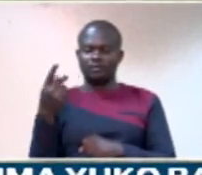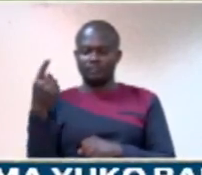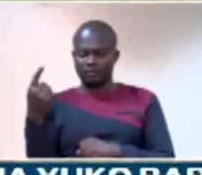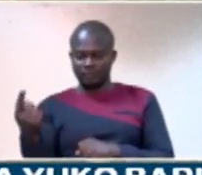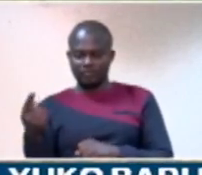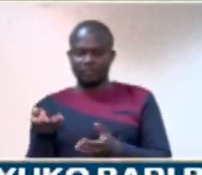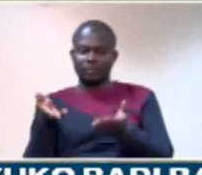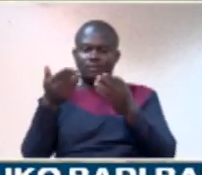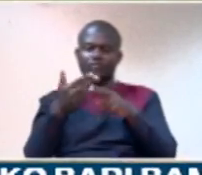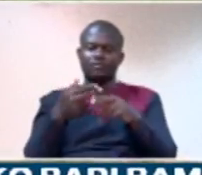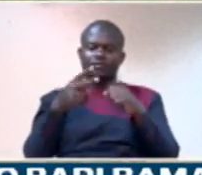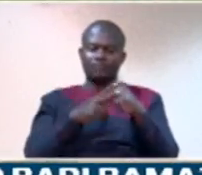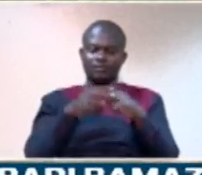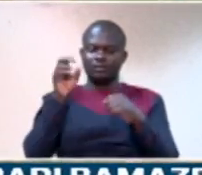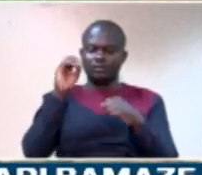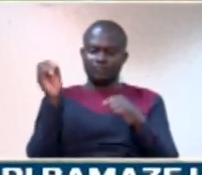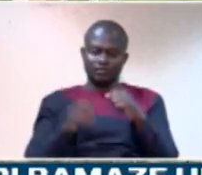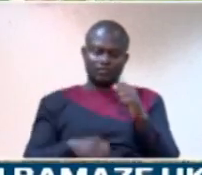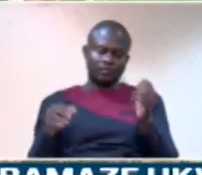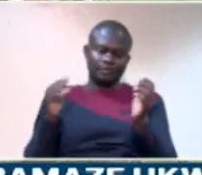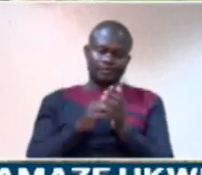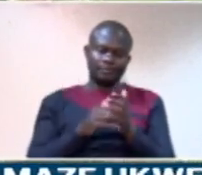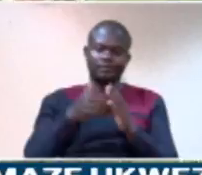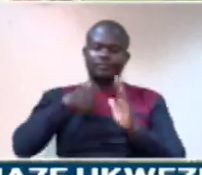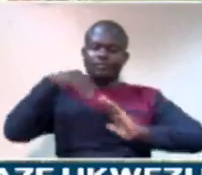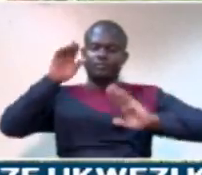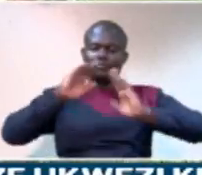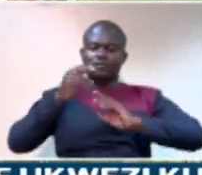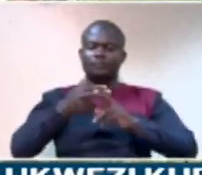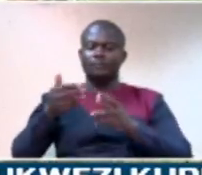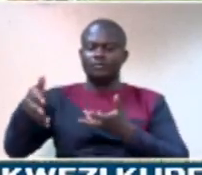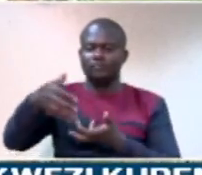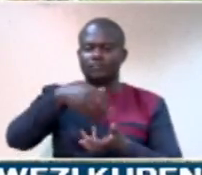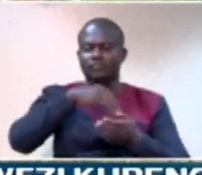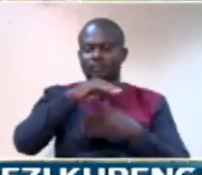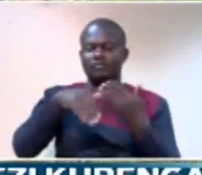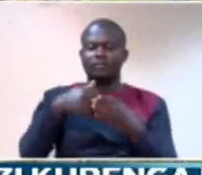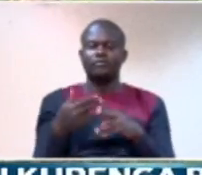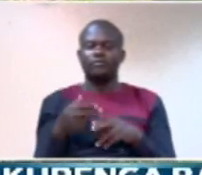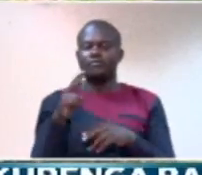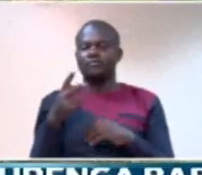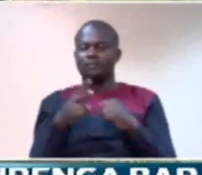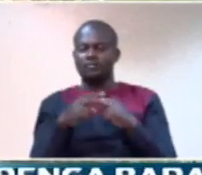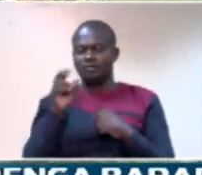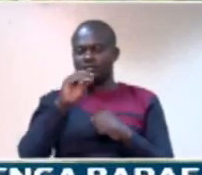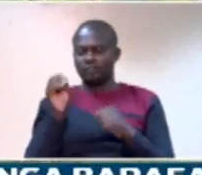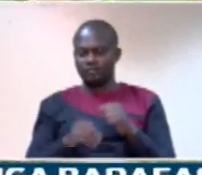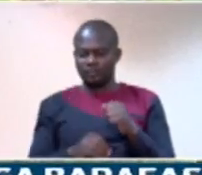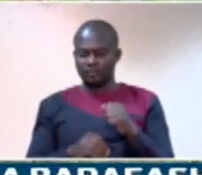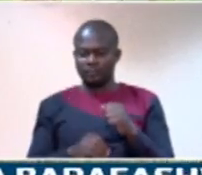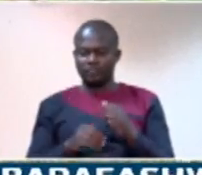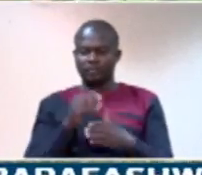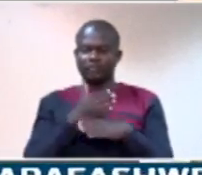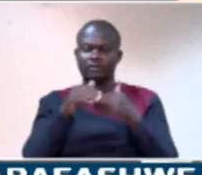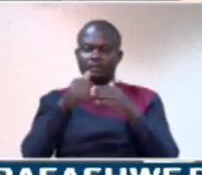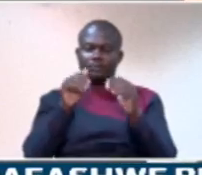ubuhinzi bwazamutse ku kigero cya 7%, ndetse bugira uruhare ku musaruro mbumbe w'igihugu rungana na 27%.